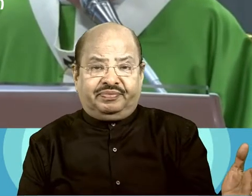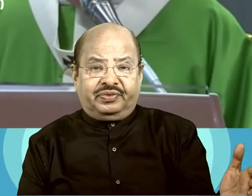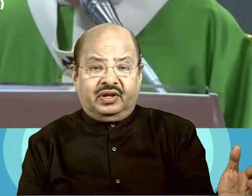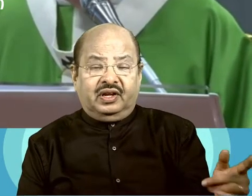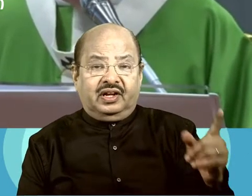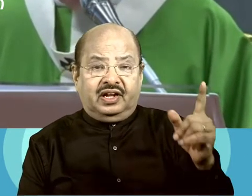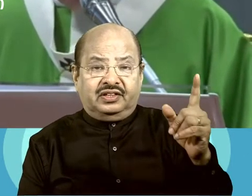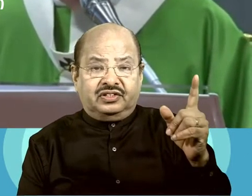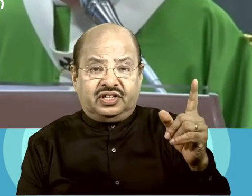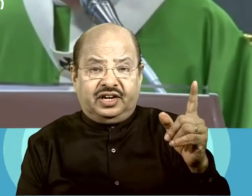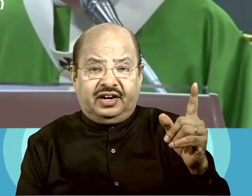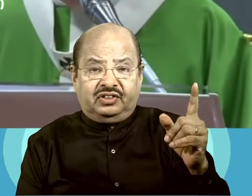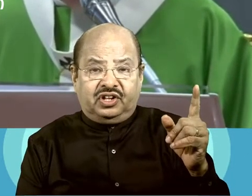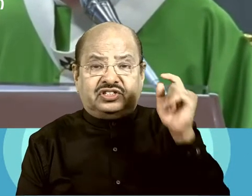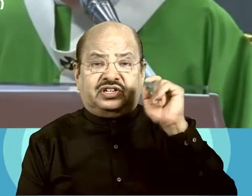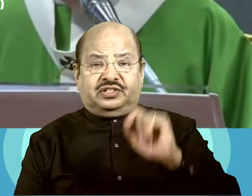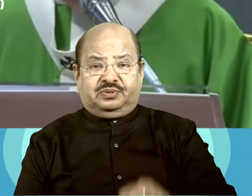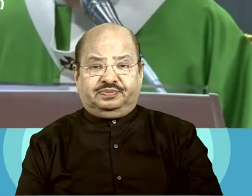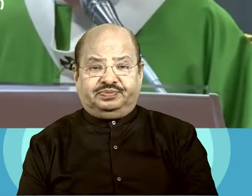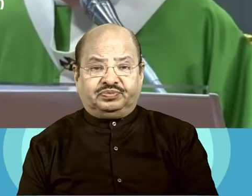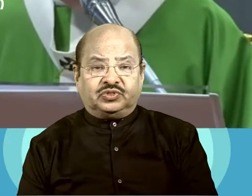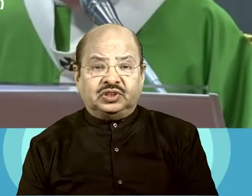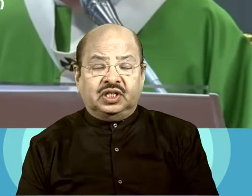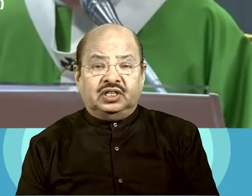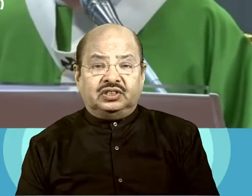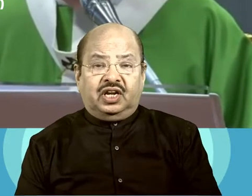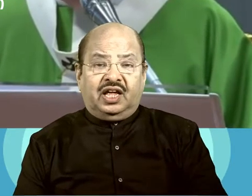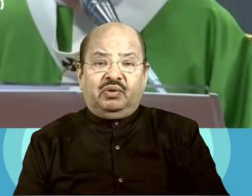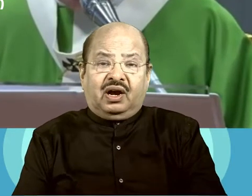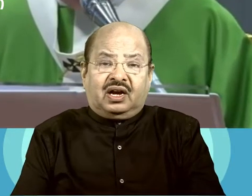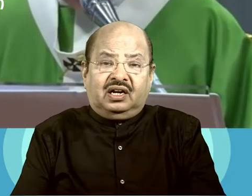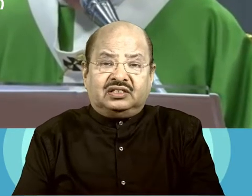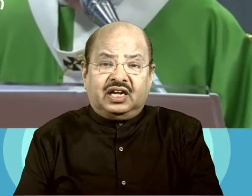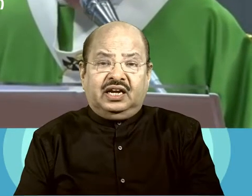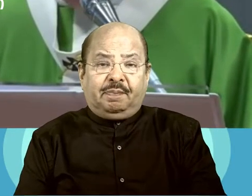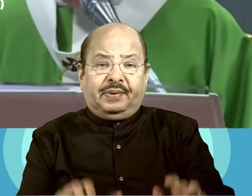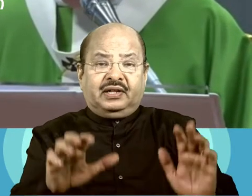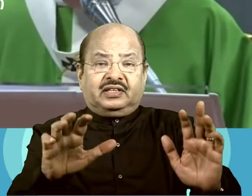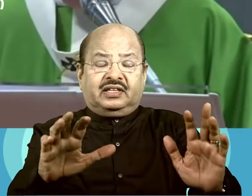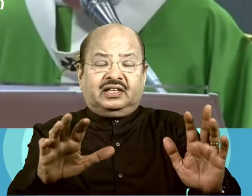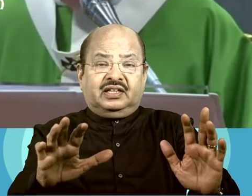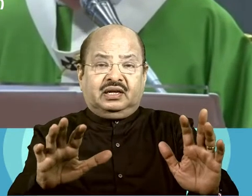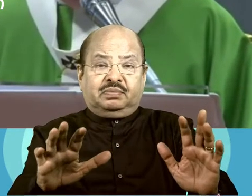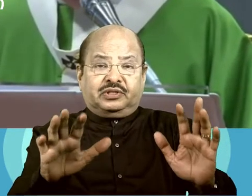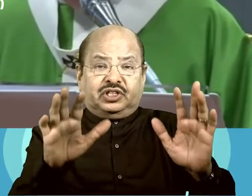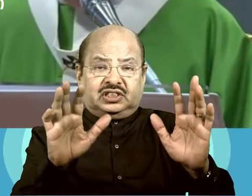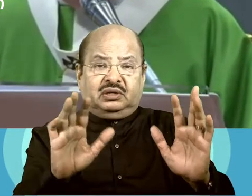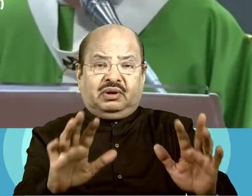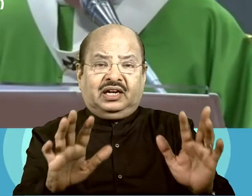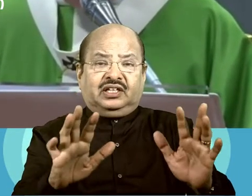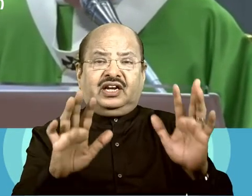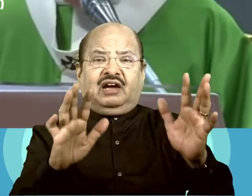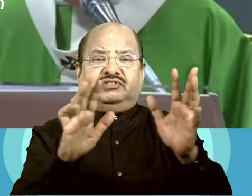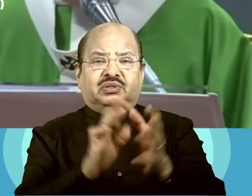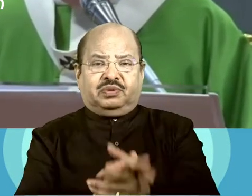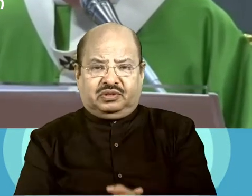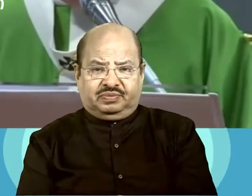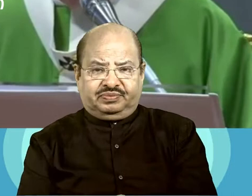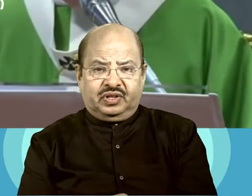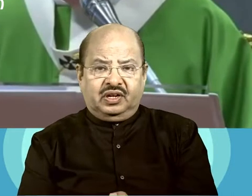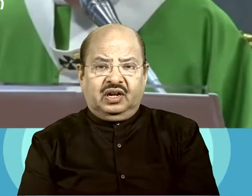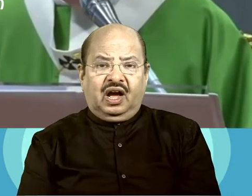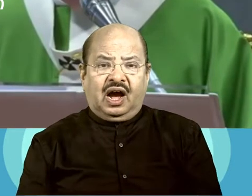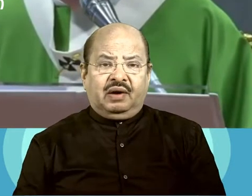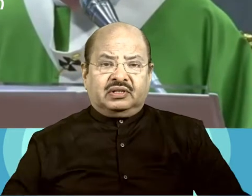കാണുന്നില്ല എന്ന് സിനഡ് തിരിച്ചറിഞ്ഞു. ചില യുവാക്കൾ ശല്യപ്പെടുത്തരുതെന്ന് പ്രത്യക്ഷമായി തന്നെ